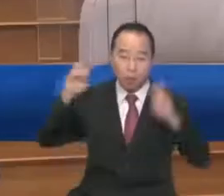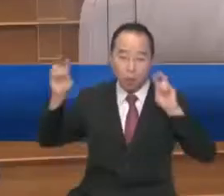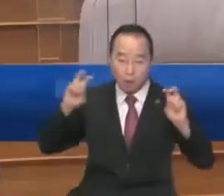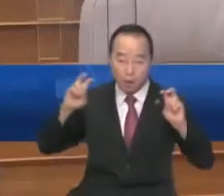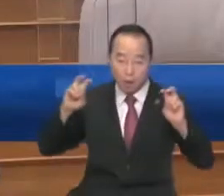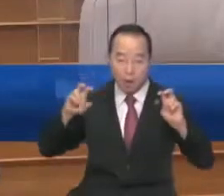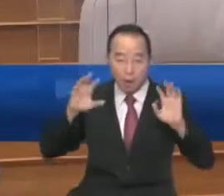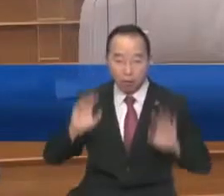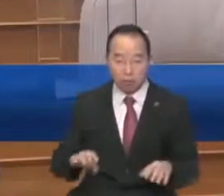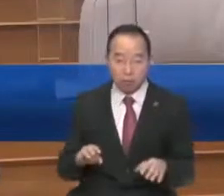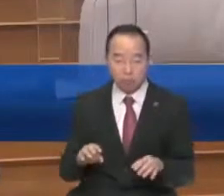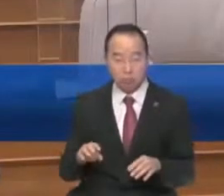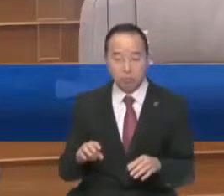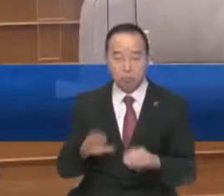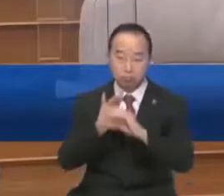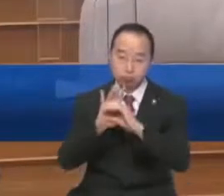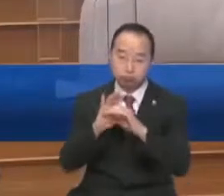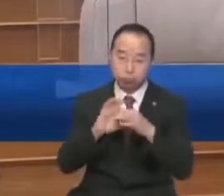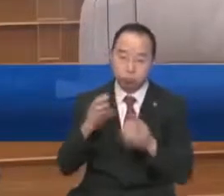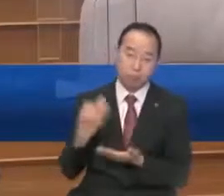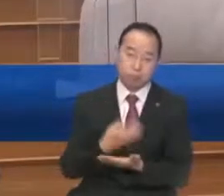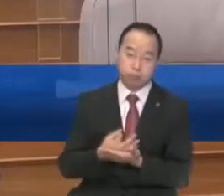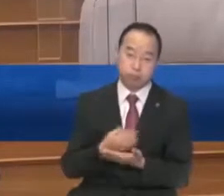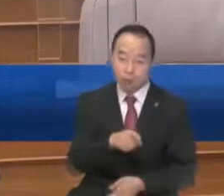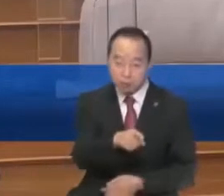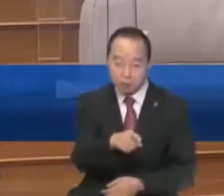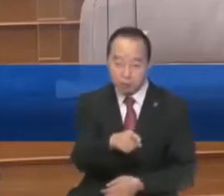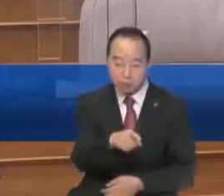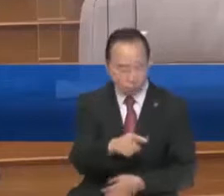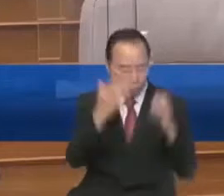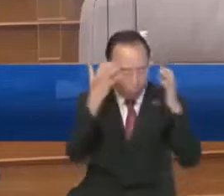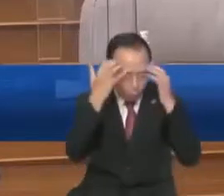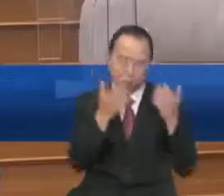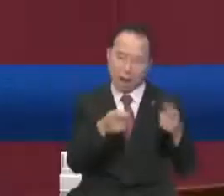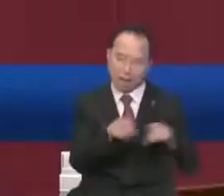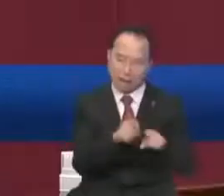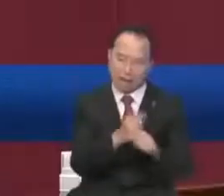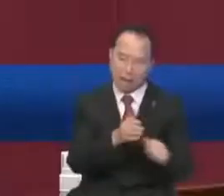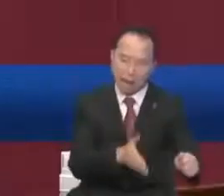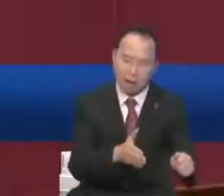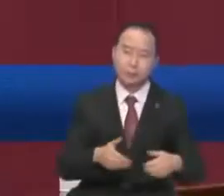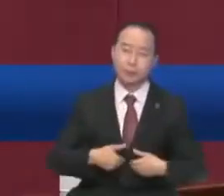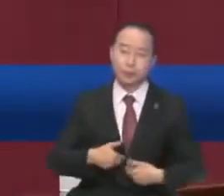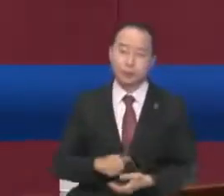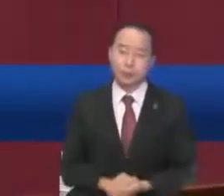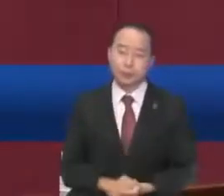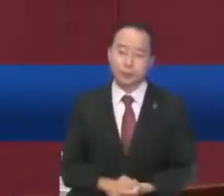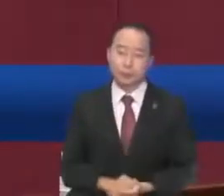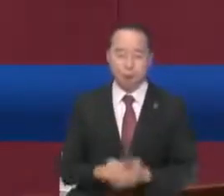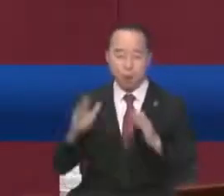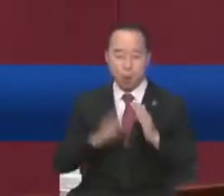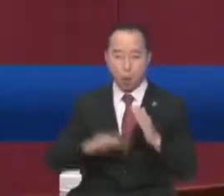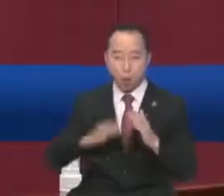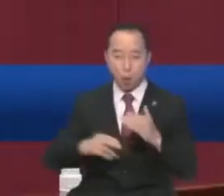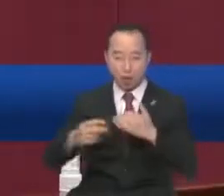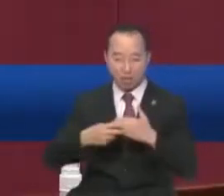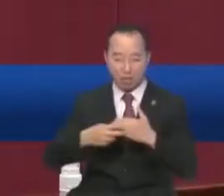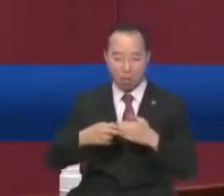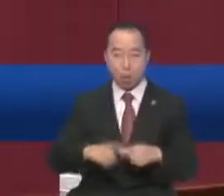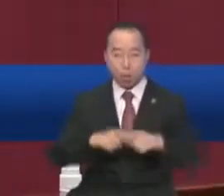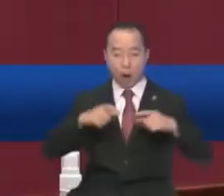고통분담 동참을 요구하는 것입니다. 이와 함께 공공의료 확충으로 방역의 유연성